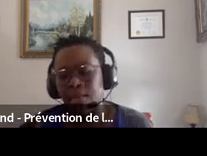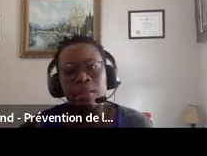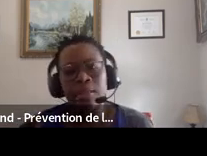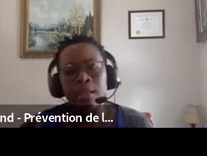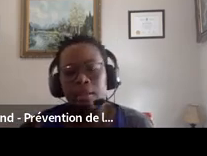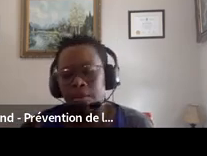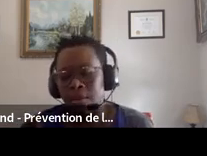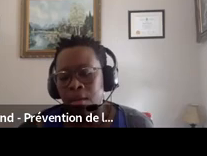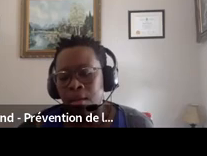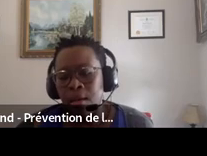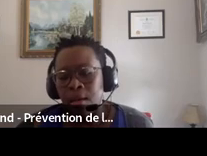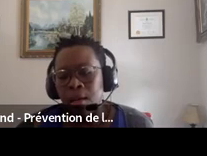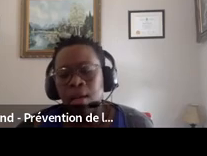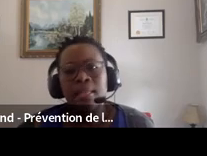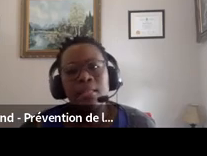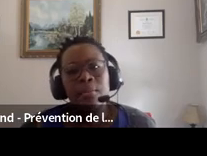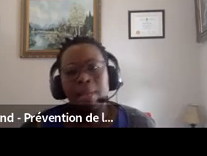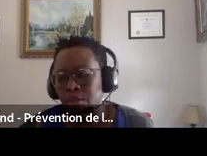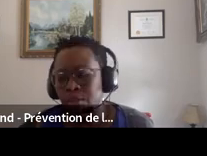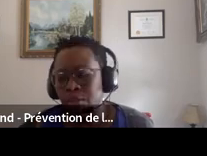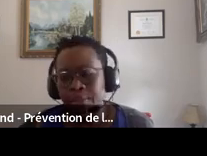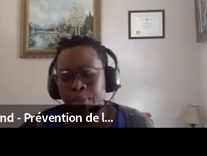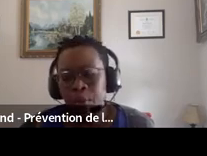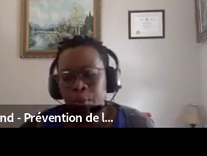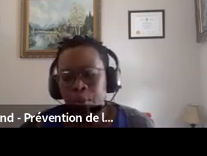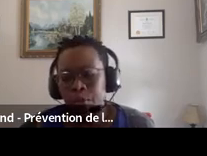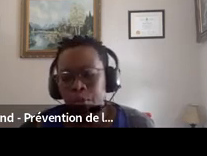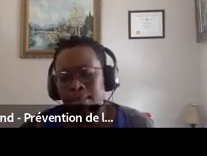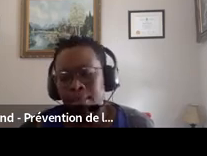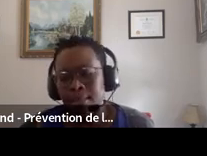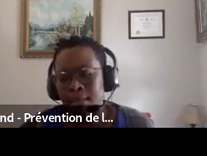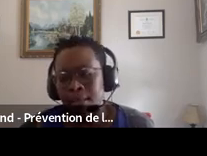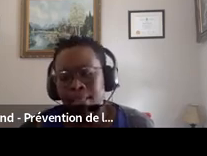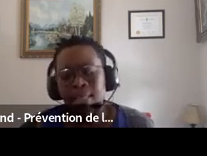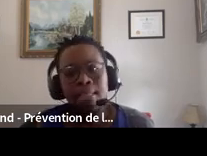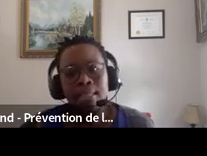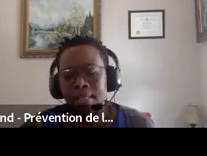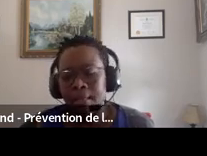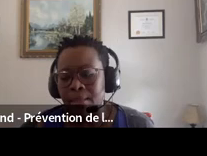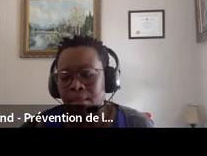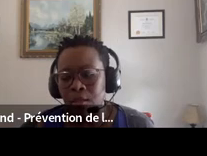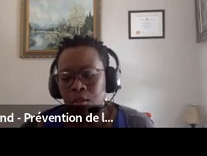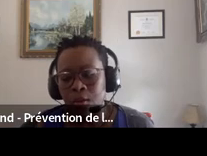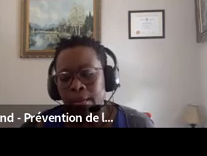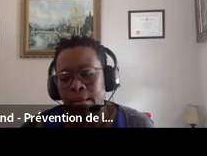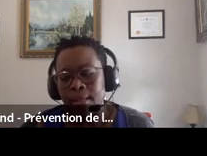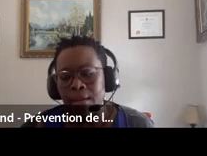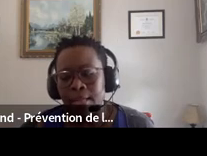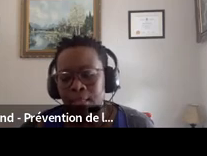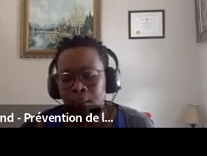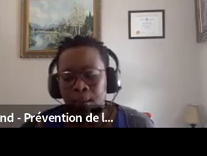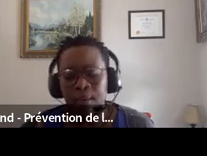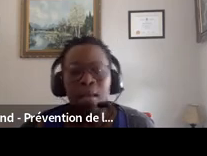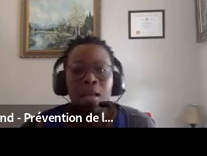maltraitance envers les aînés de l'Ontario, qui se basera sur la promotion de la santé et la dignité des